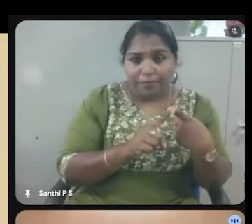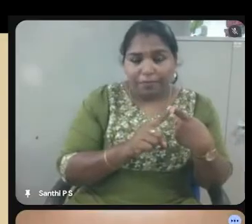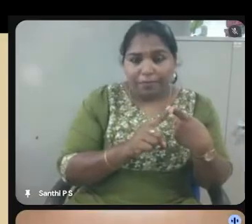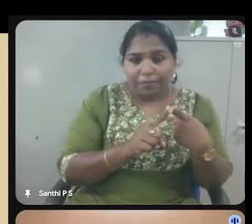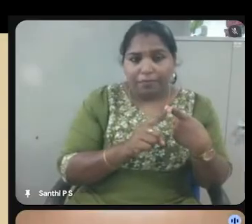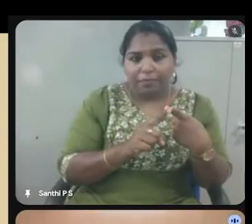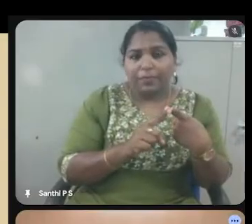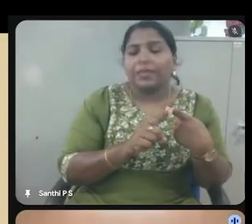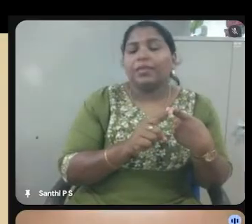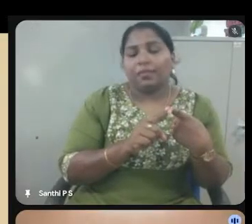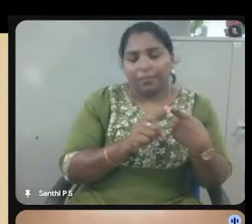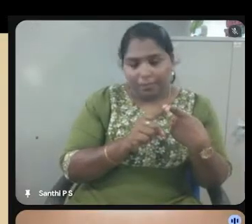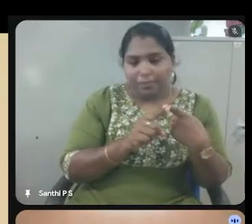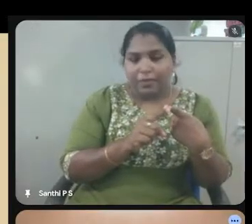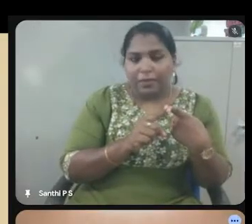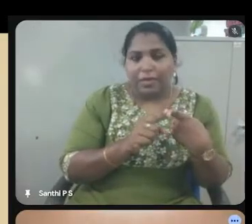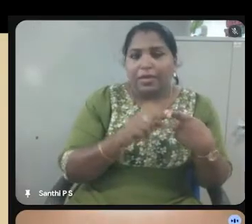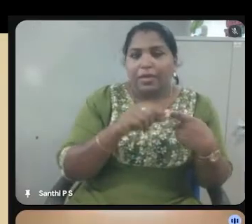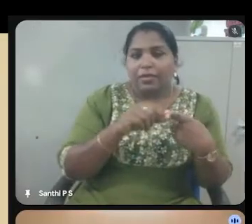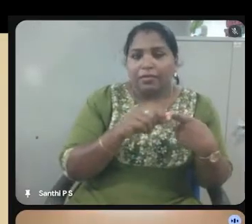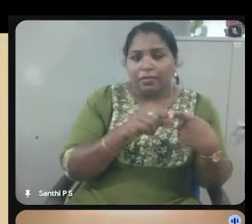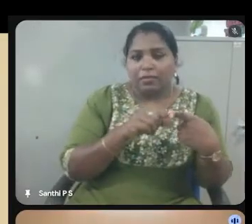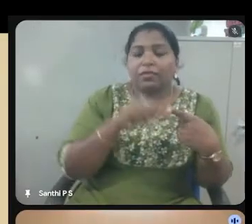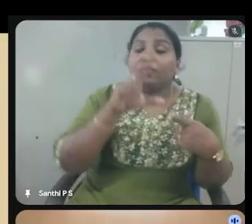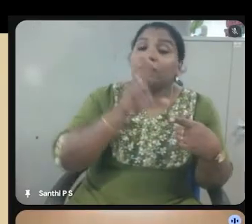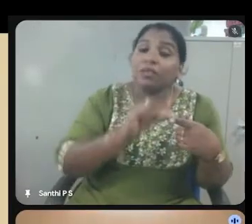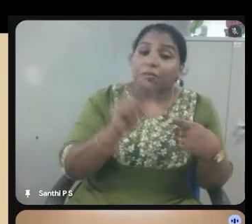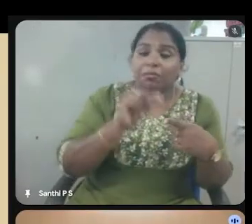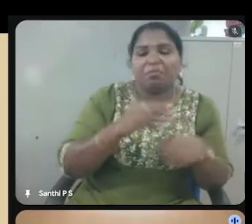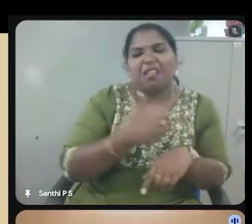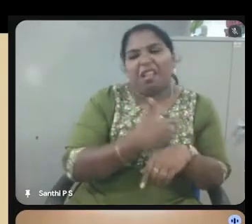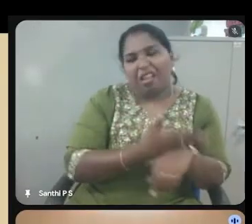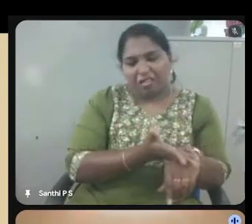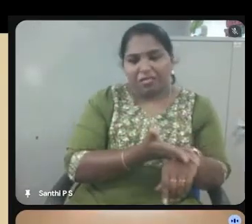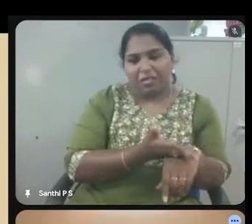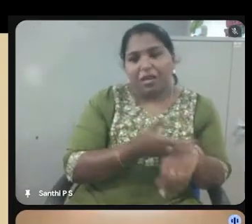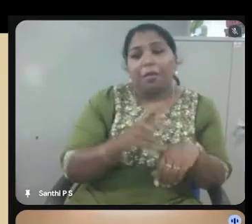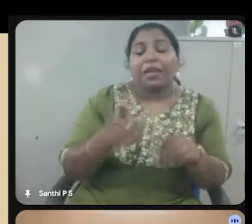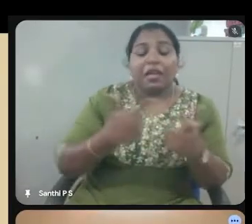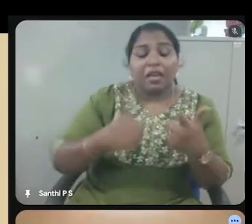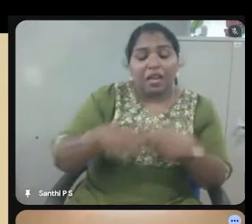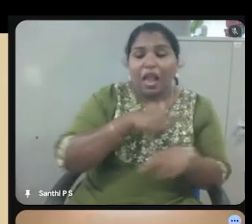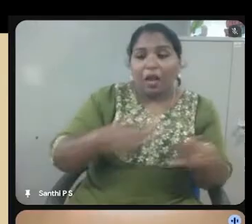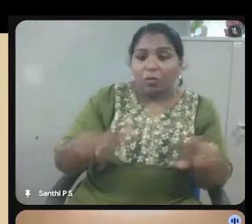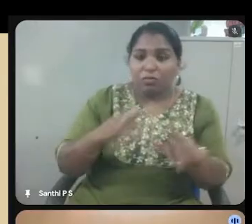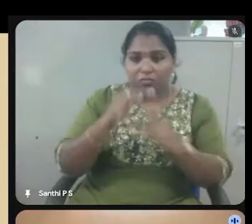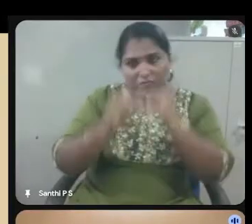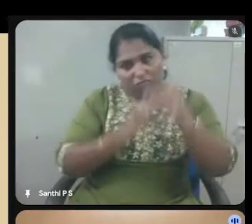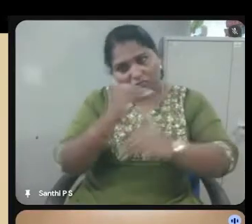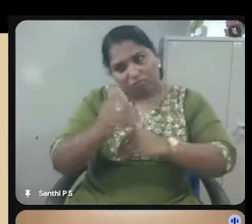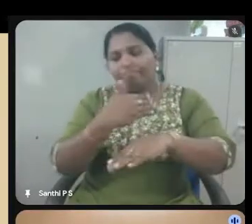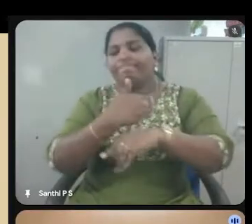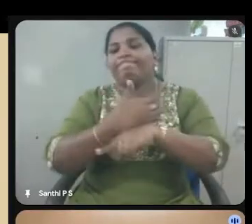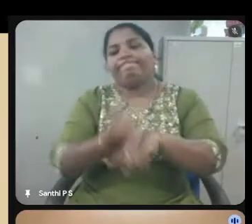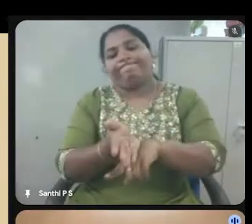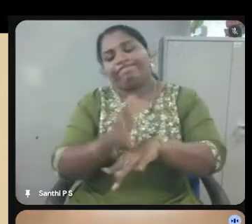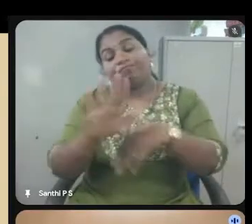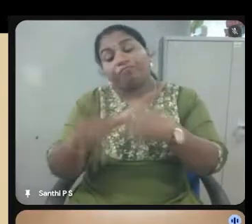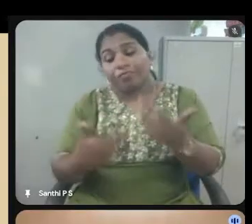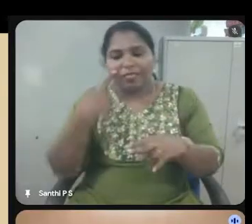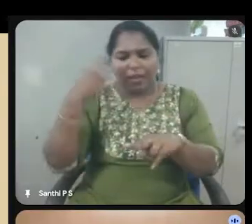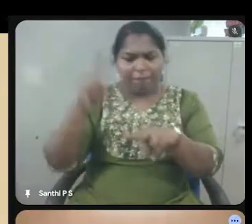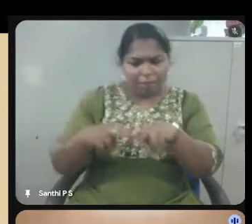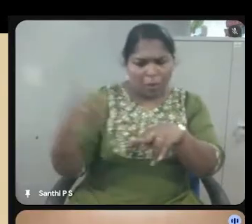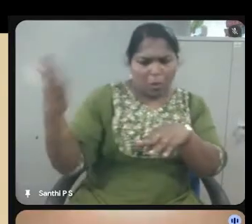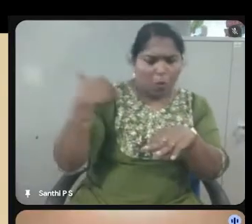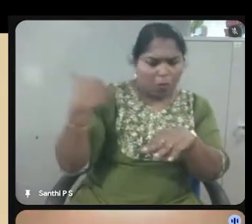പറയുന്നത്, ഒന്ന് സംസാര ശേഷിയിൽ വരുന്ന കാലതാമസം, അതായത് ലാംഗ്വേജ് ഡെവലപ്മെന്റ് താമസിക്കുന്നു, അല്ലെങ്കിൽ അറ്റൻഷൻ ഇഷ്യൂസ് ശ്രദ്ധക്കുറവ്,